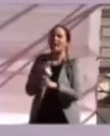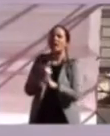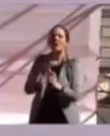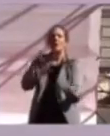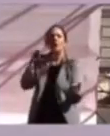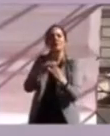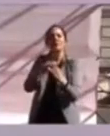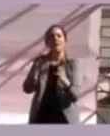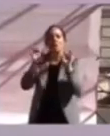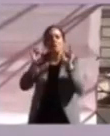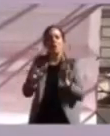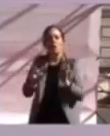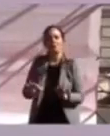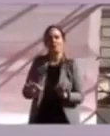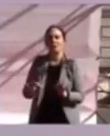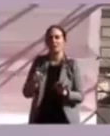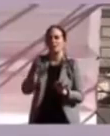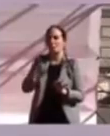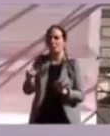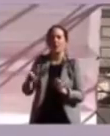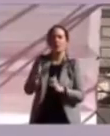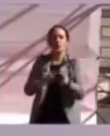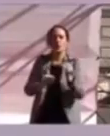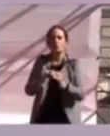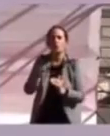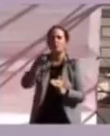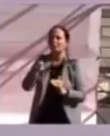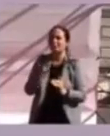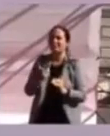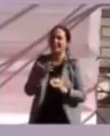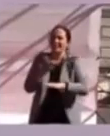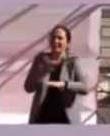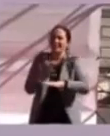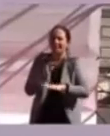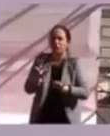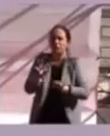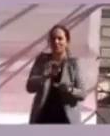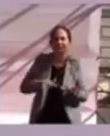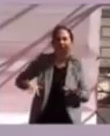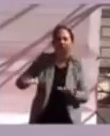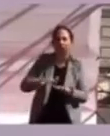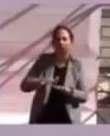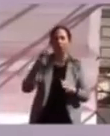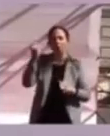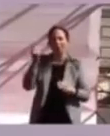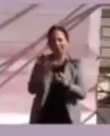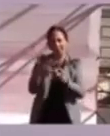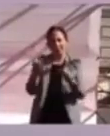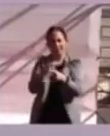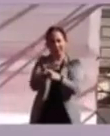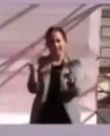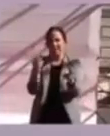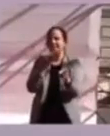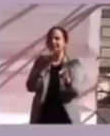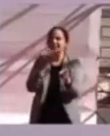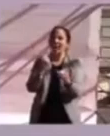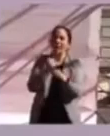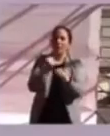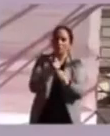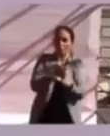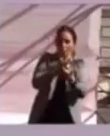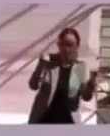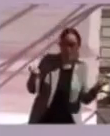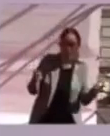l'intervento sul territorio che in grado di valorizzare questa cosa e se ci pensiamo questo vuol dire più posti di lavoro vuol dire